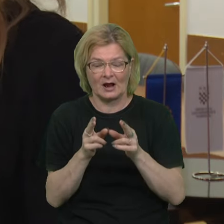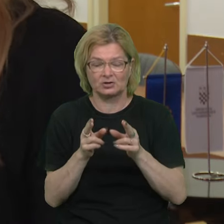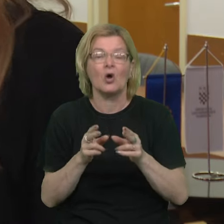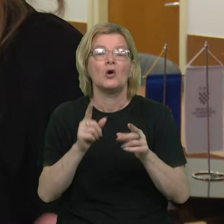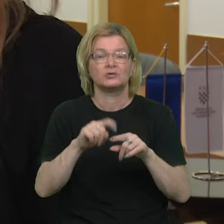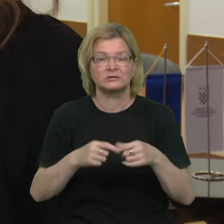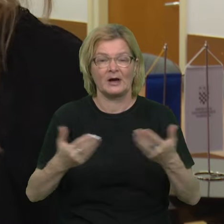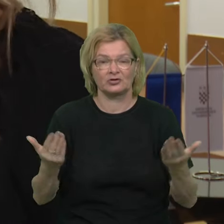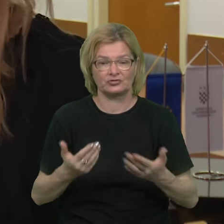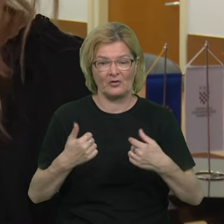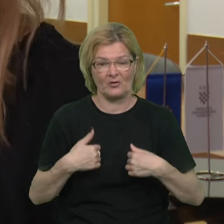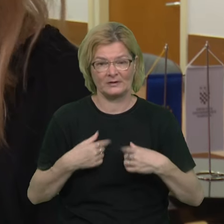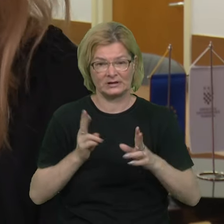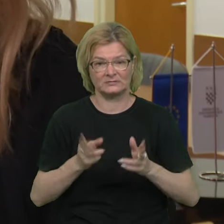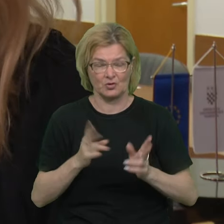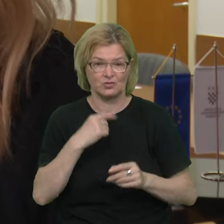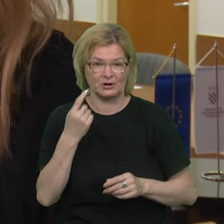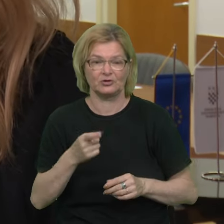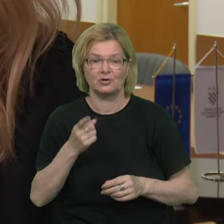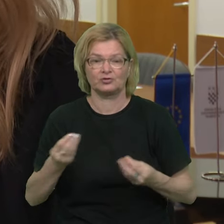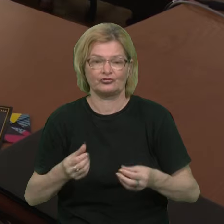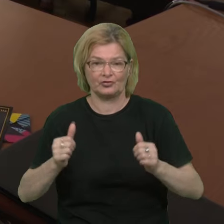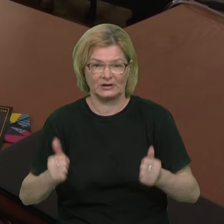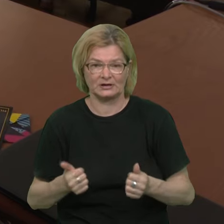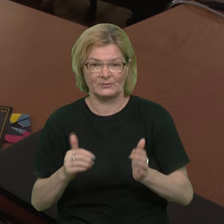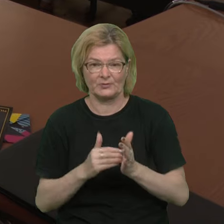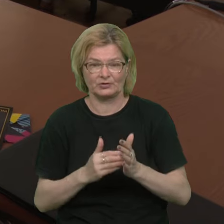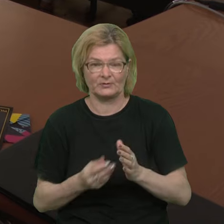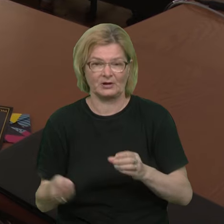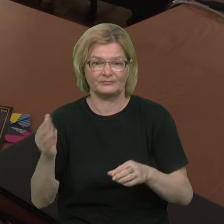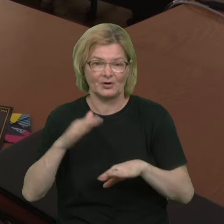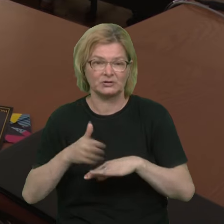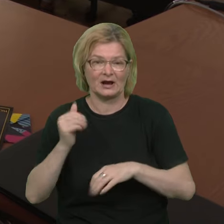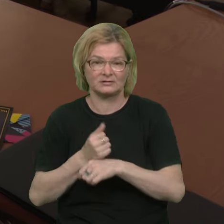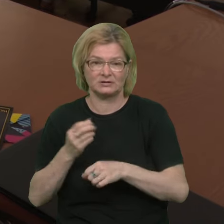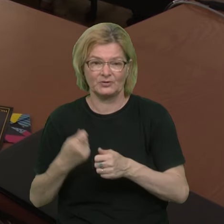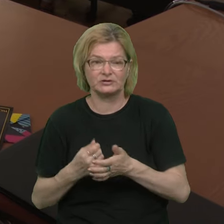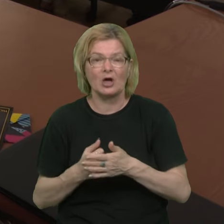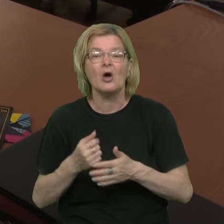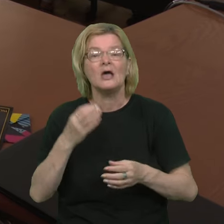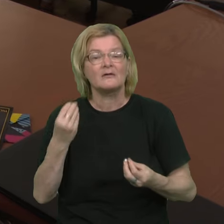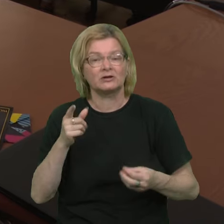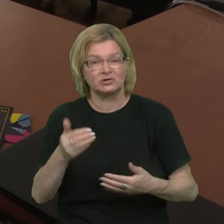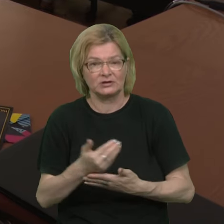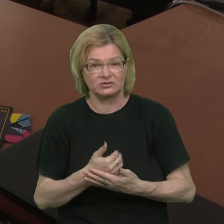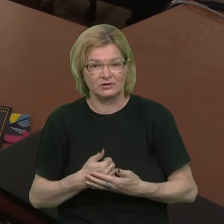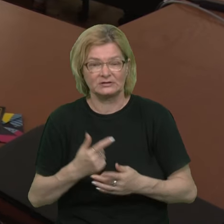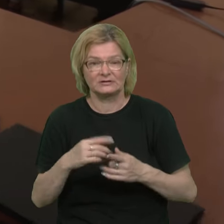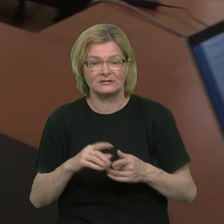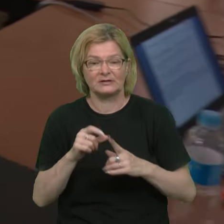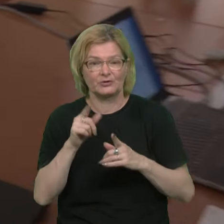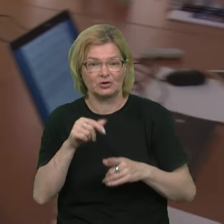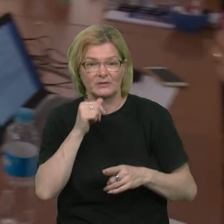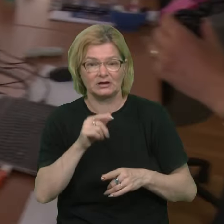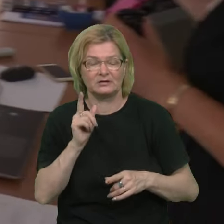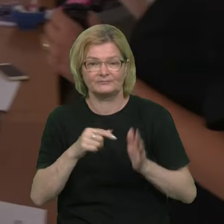Evo to je ukratko u stvari šta vam mogu sad reći. Ono što jesmo potrebno je ugraditi u posao, kvalitetno to